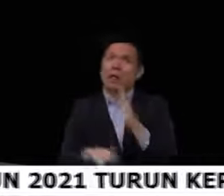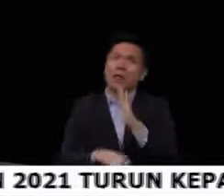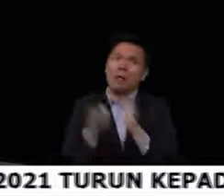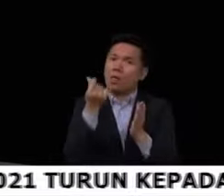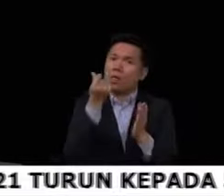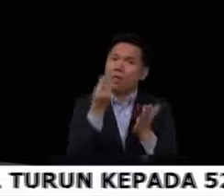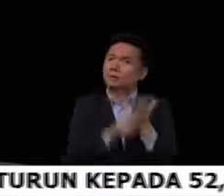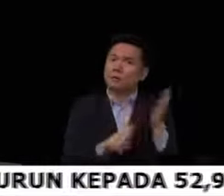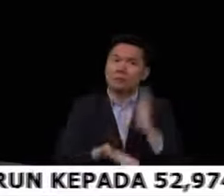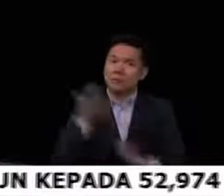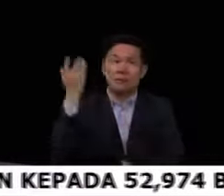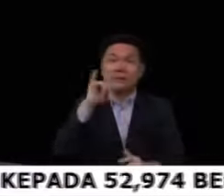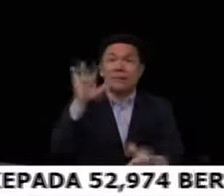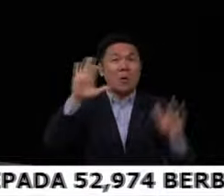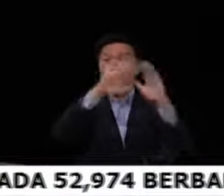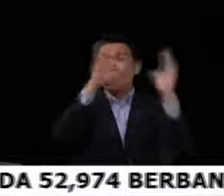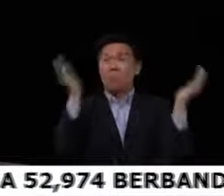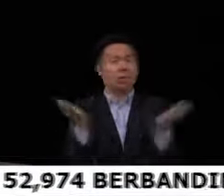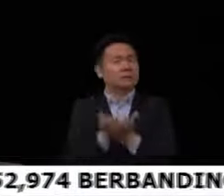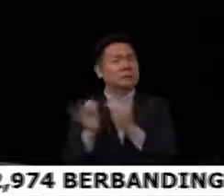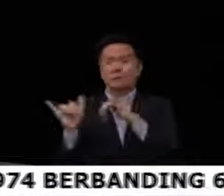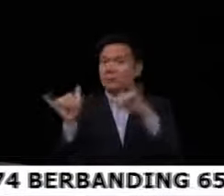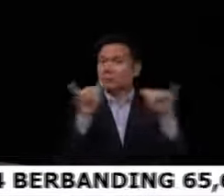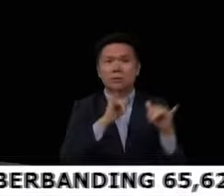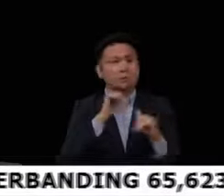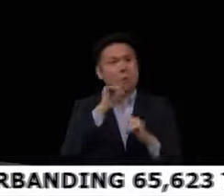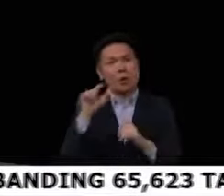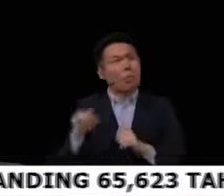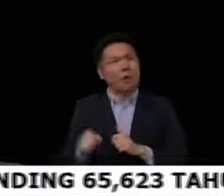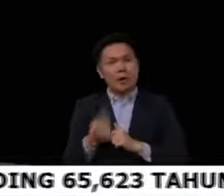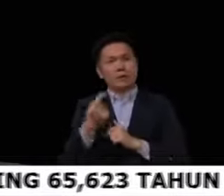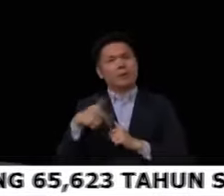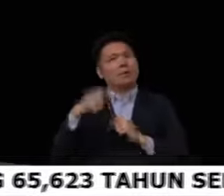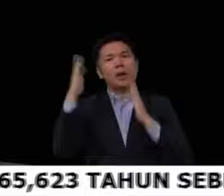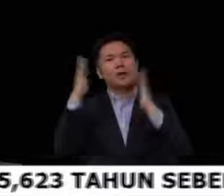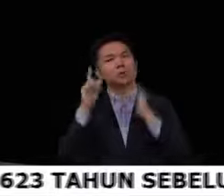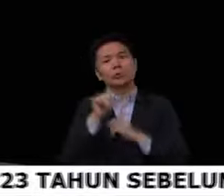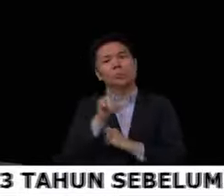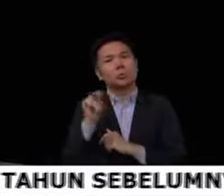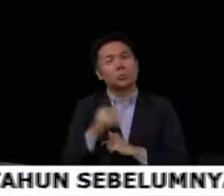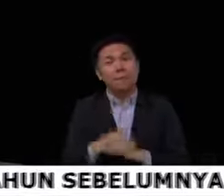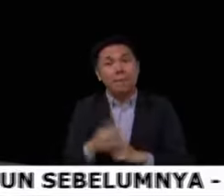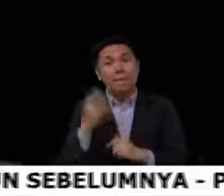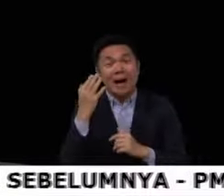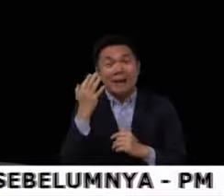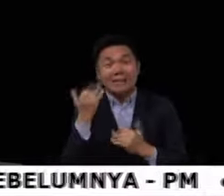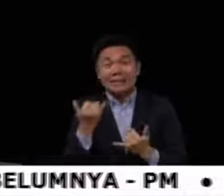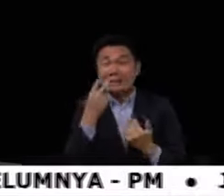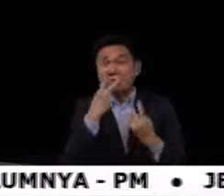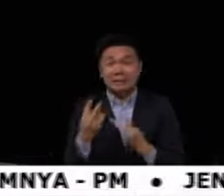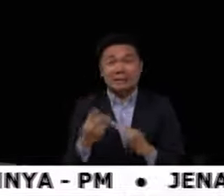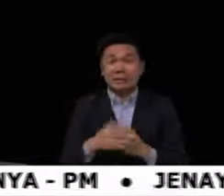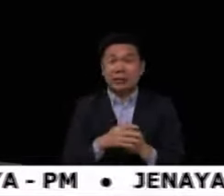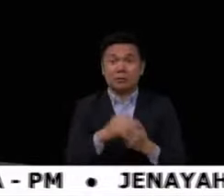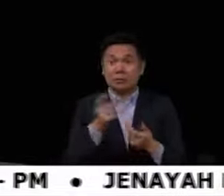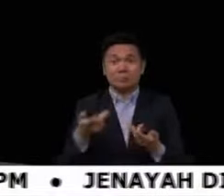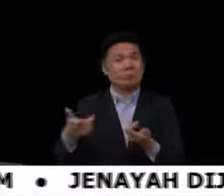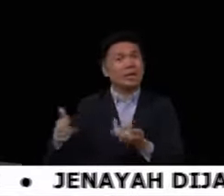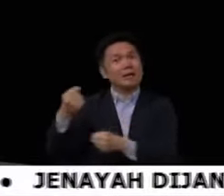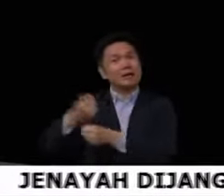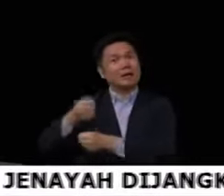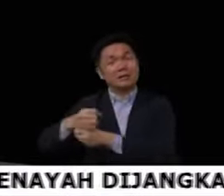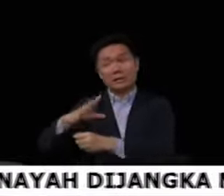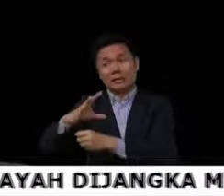dan ini Fenomena global Bukan saja di Malaysia habila ini berlaku ianya menjejaskan kontraktor